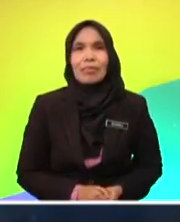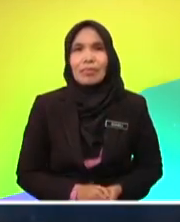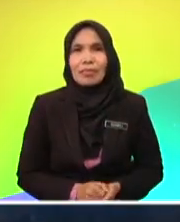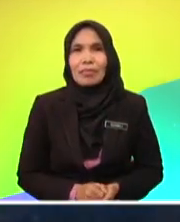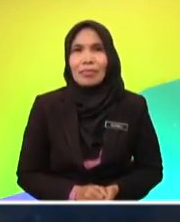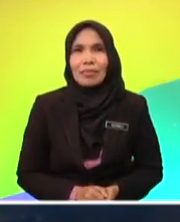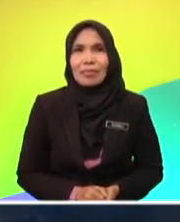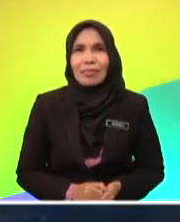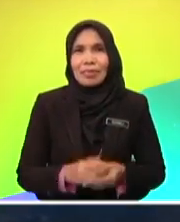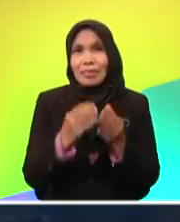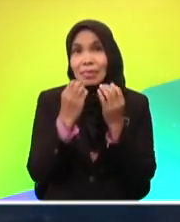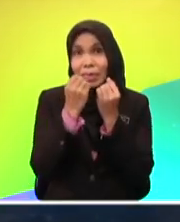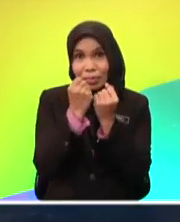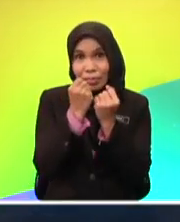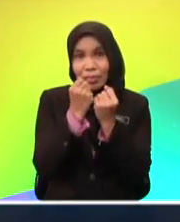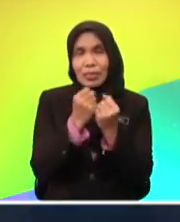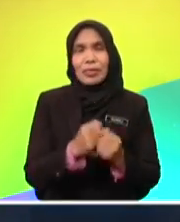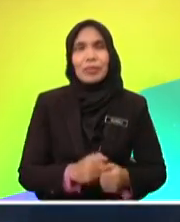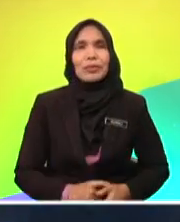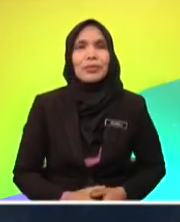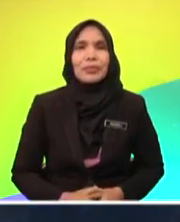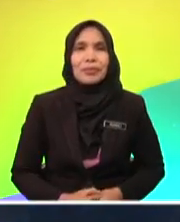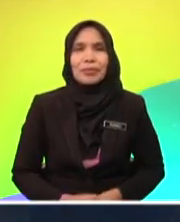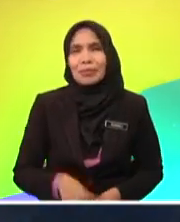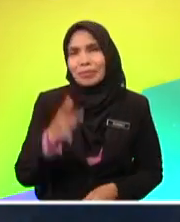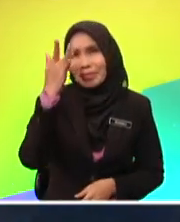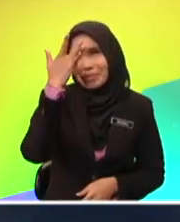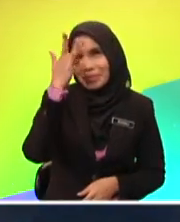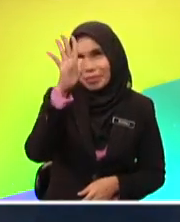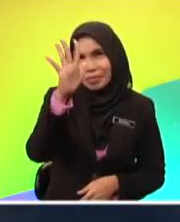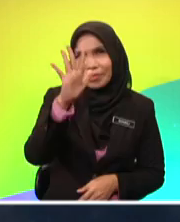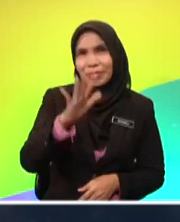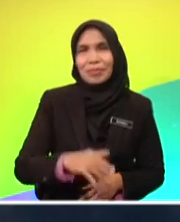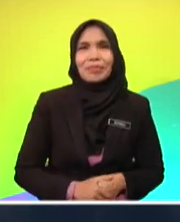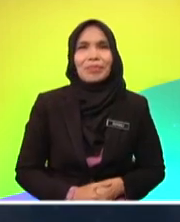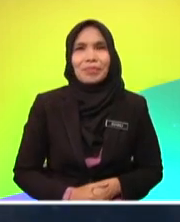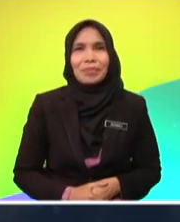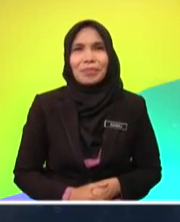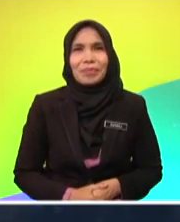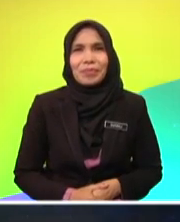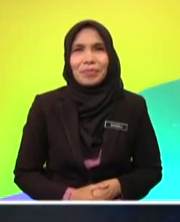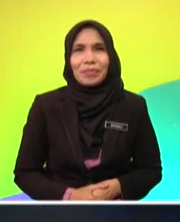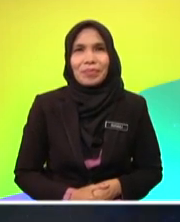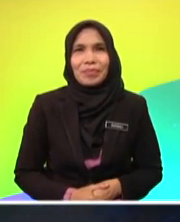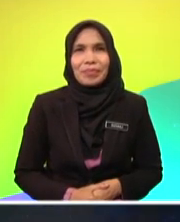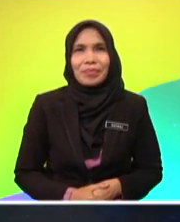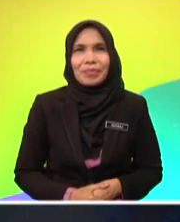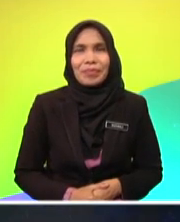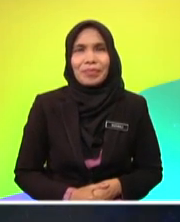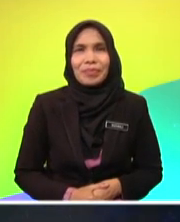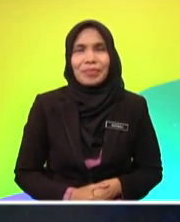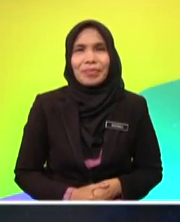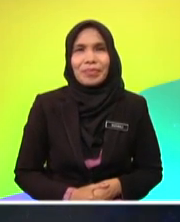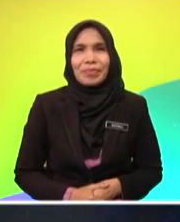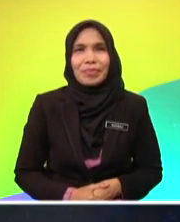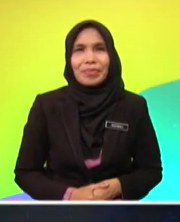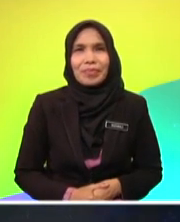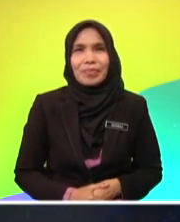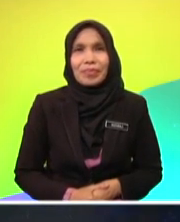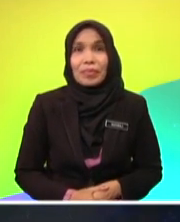Jago. Okey, Kak Rina. Okey, Cikgu Suhaila tanda ya berapa markah Kak Rina dah dapat dah hari ini.